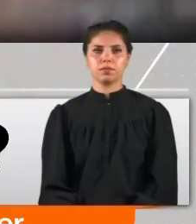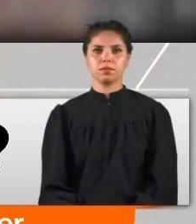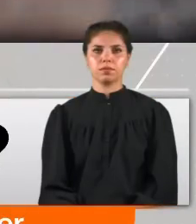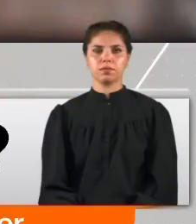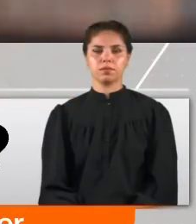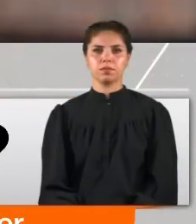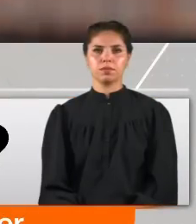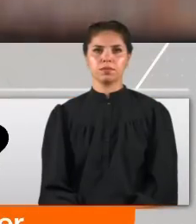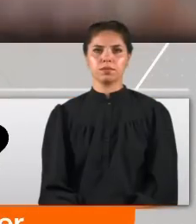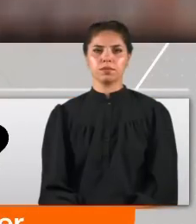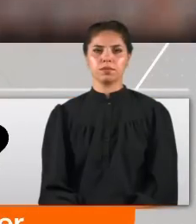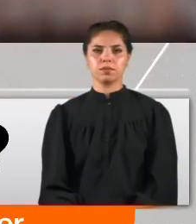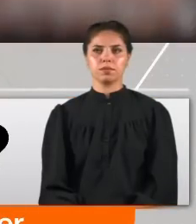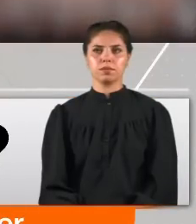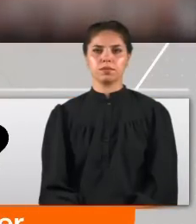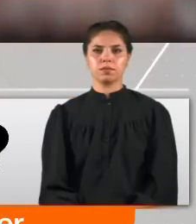beni öldüreceklermiş.